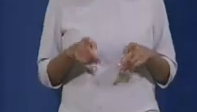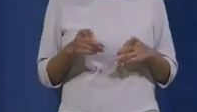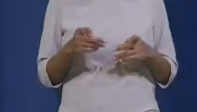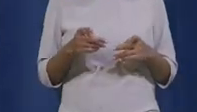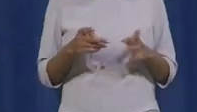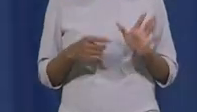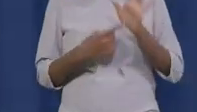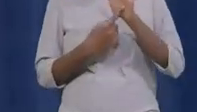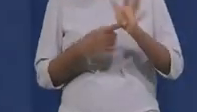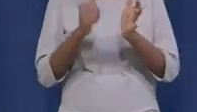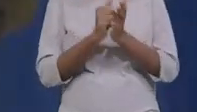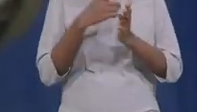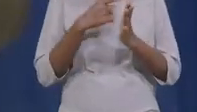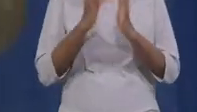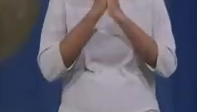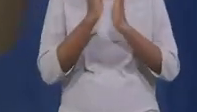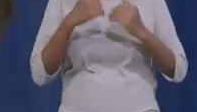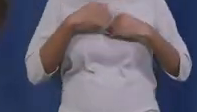l'évidence physique de la prière.